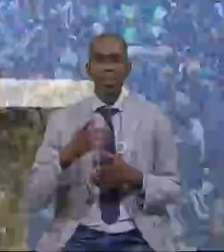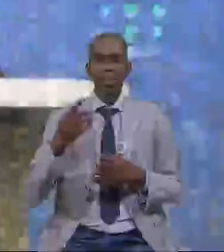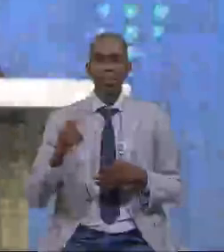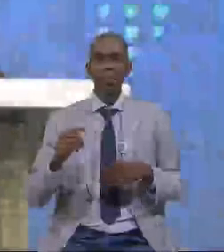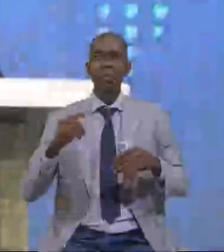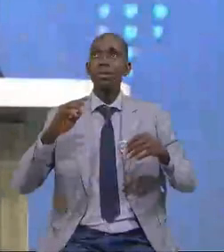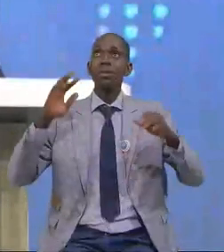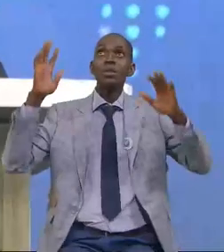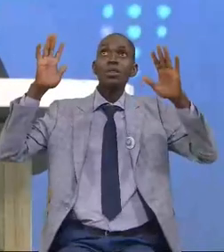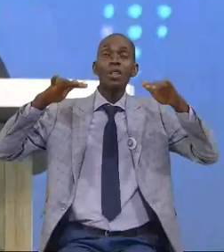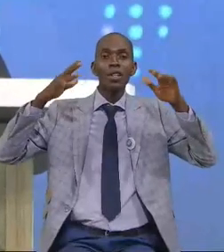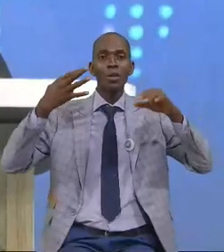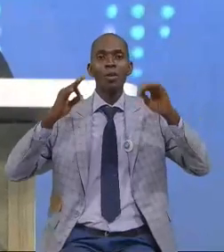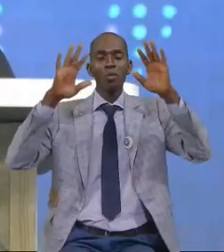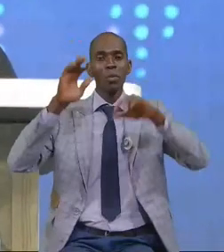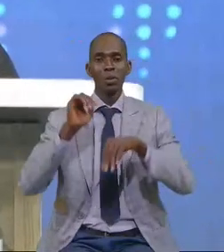La pluie de miracles,